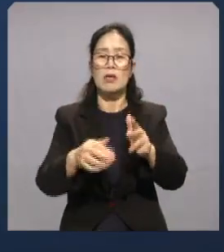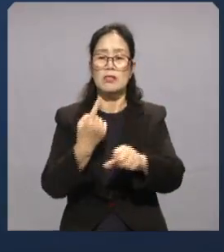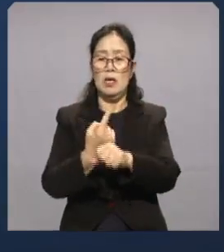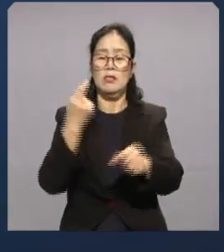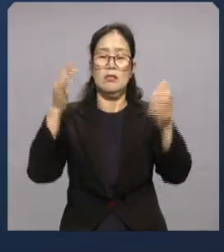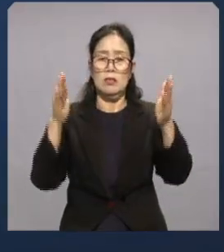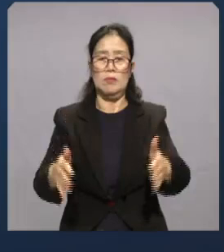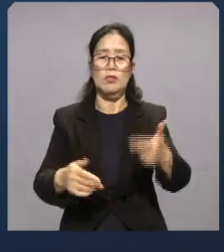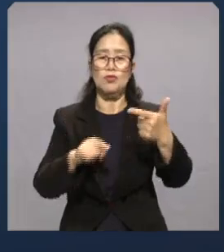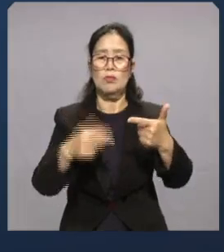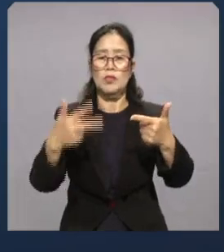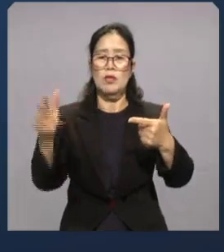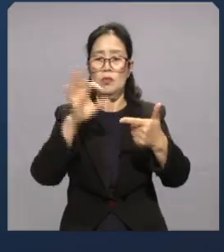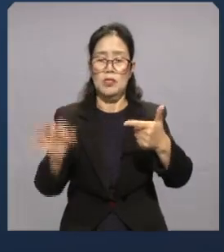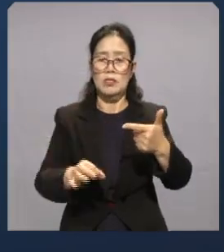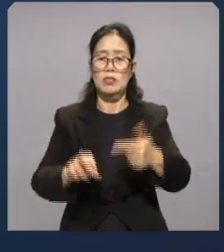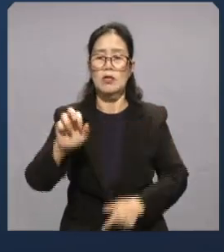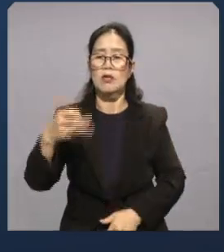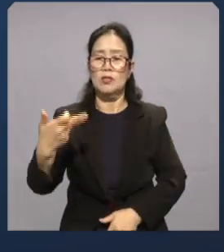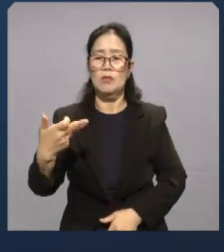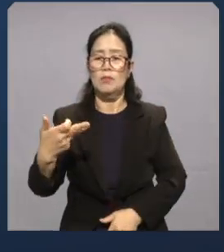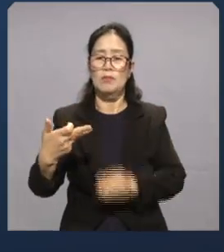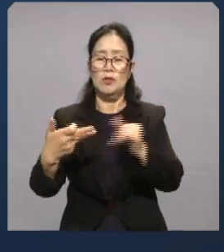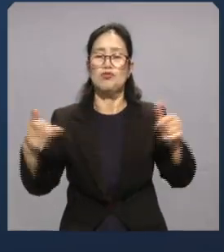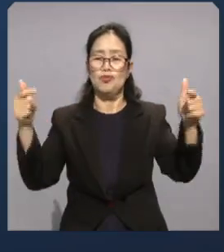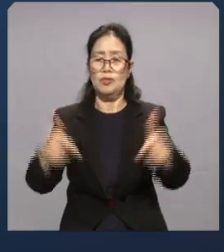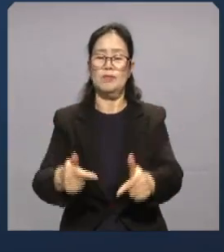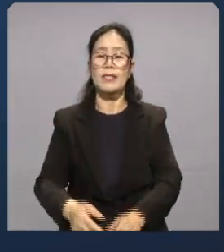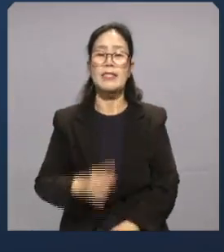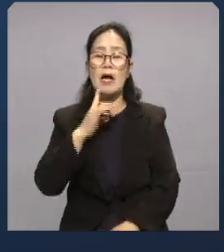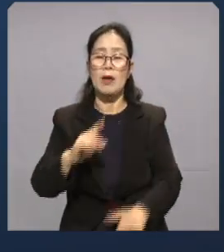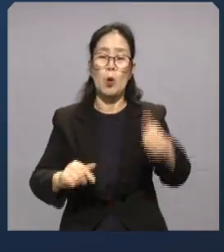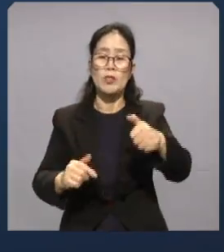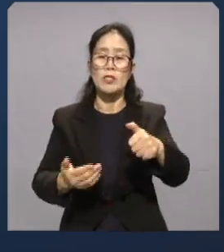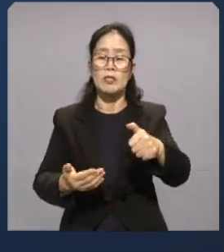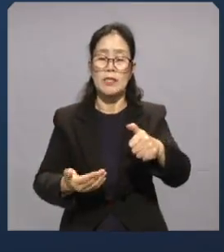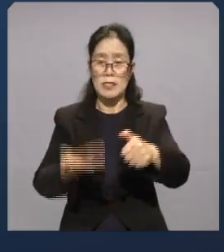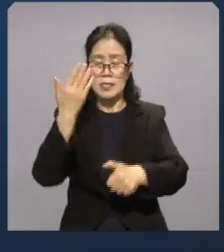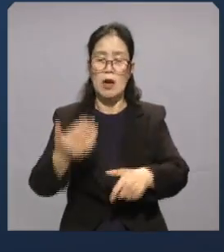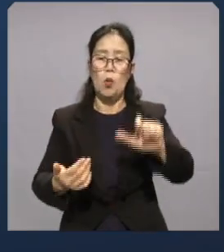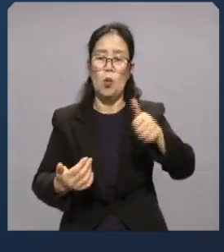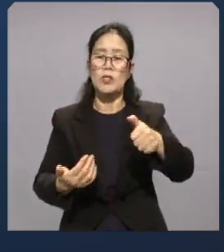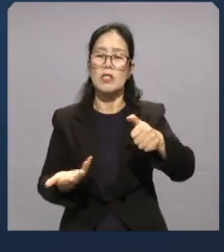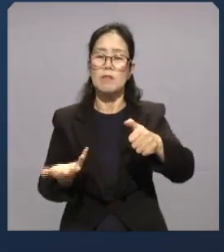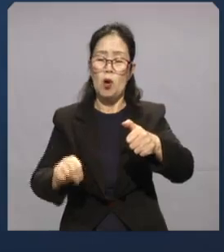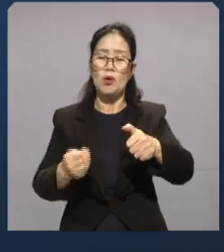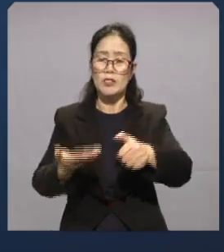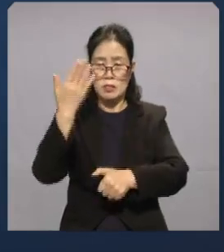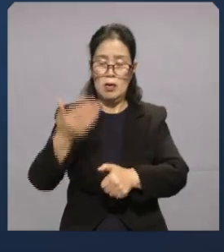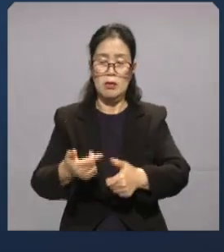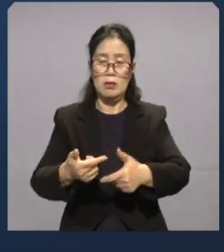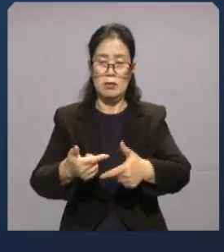같은 기간보다 6.7%, 18명 줄었습니다. 다만 50인 50억 원 이상 사업장에선 2명